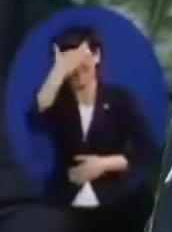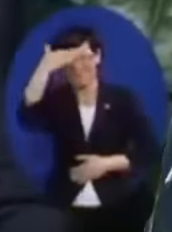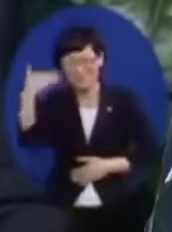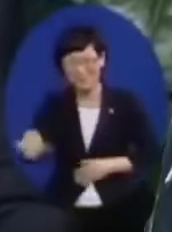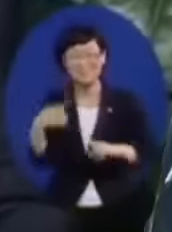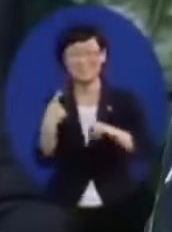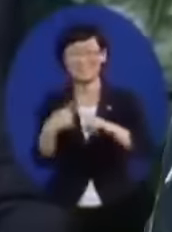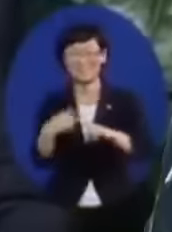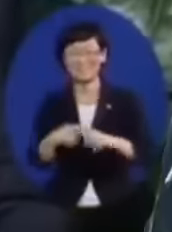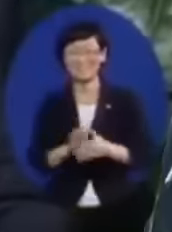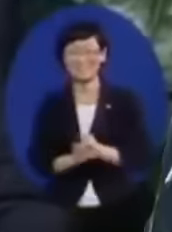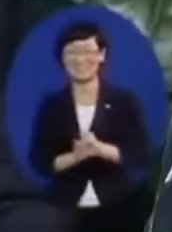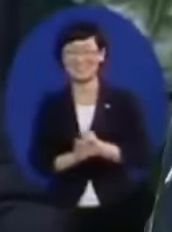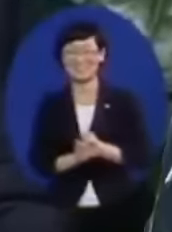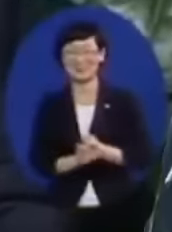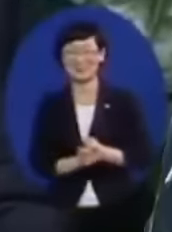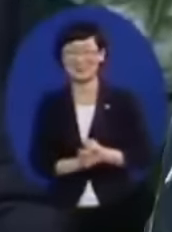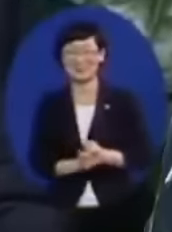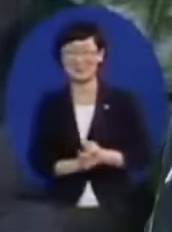아십시오.